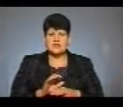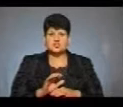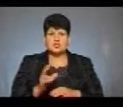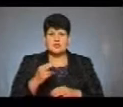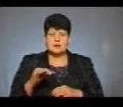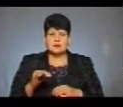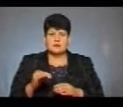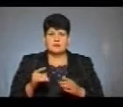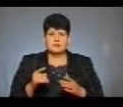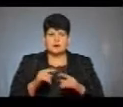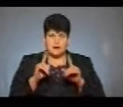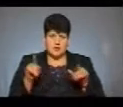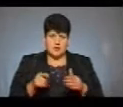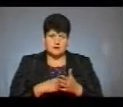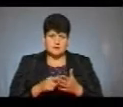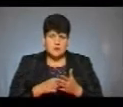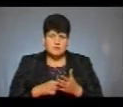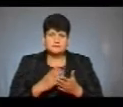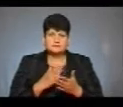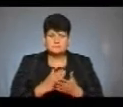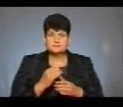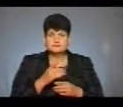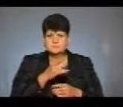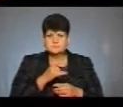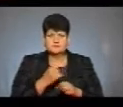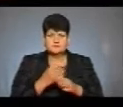де зазначається тривалість робочих годин, робочих днів.